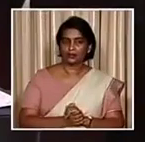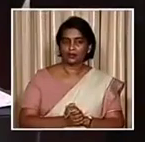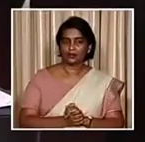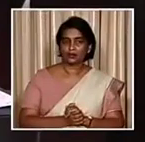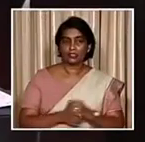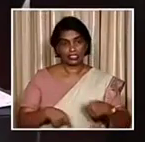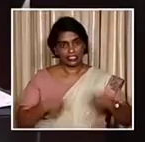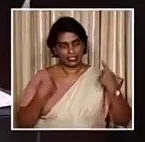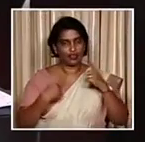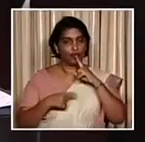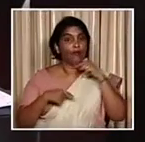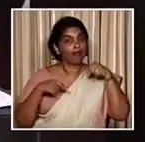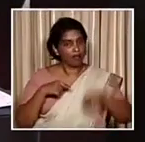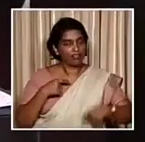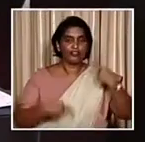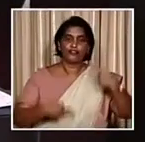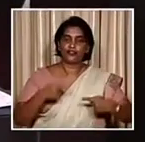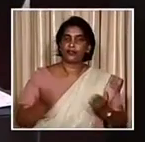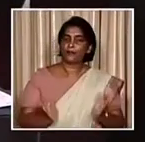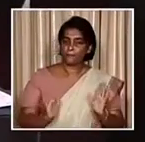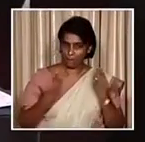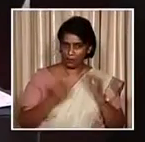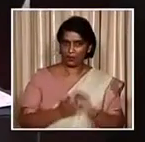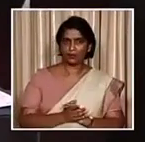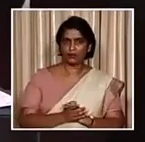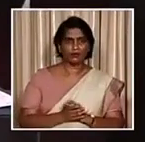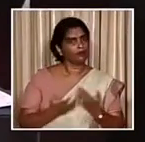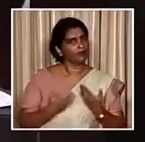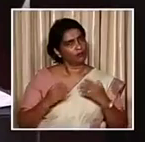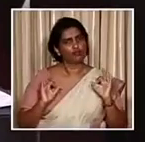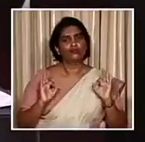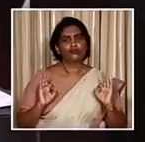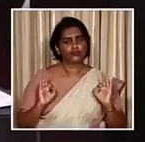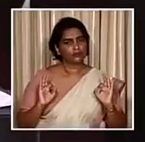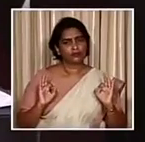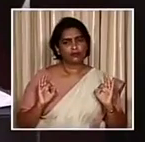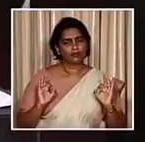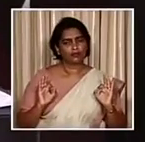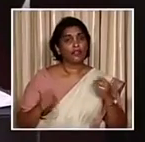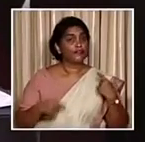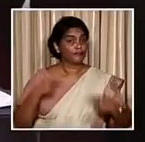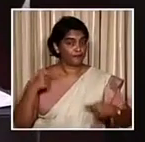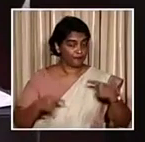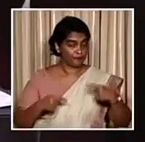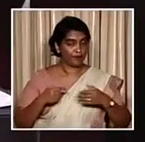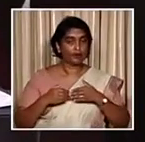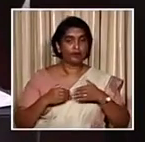අභියෝගයක් කරා අදම විවාදය පවත්වමු කියලා. ඒකට සූදානම්. ඒ විවාදය තුළ